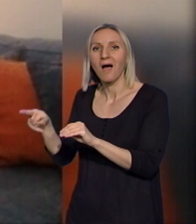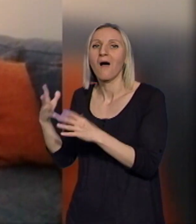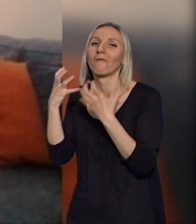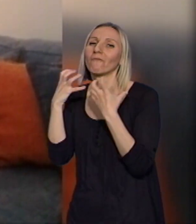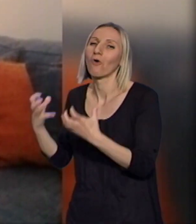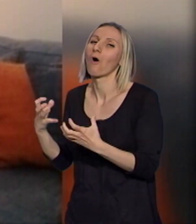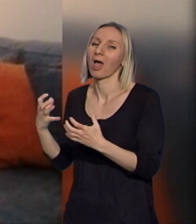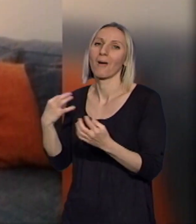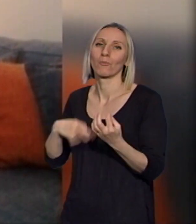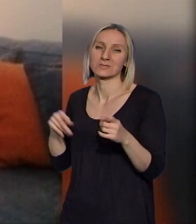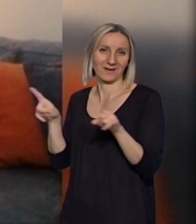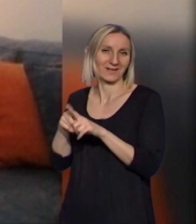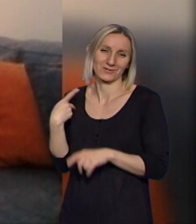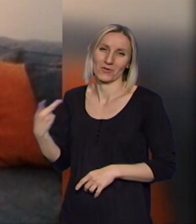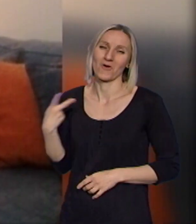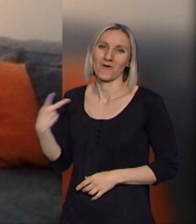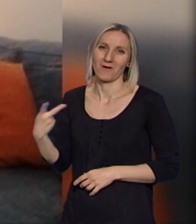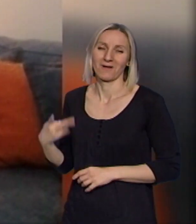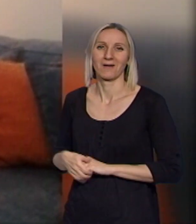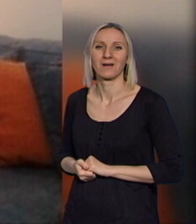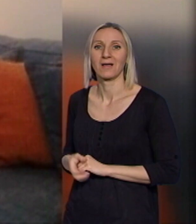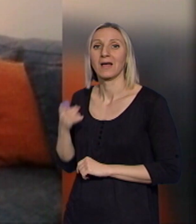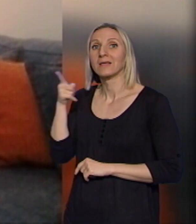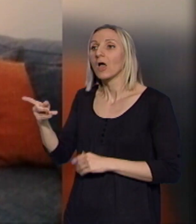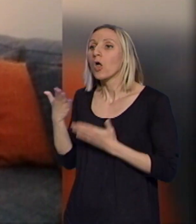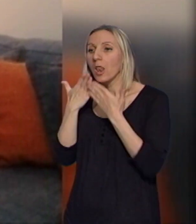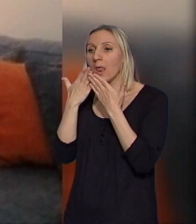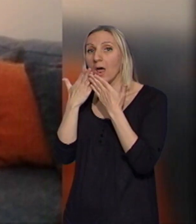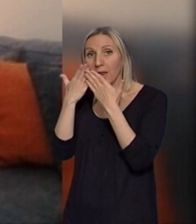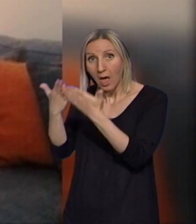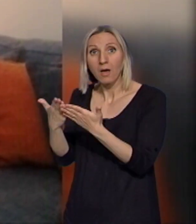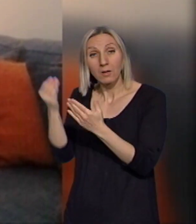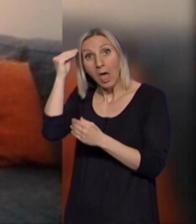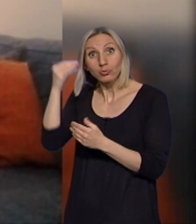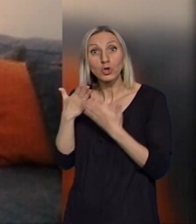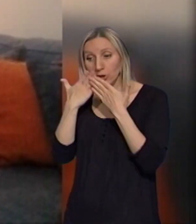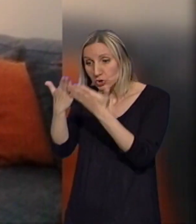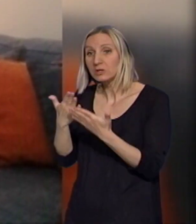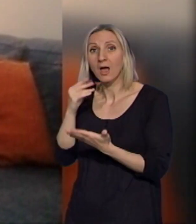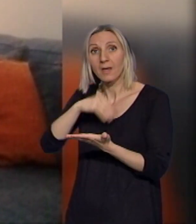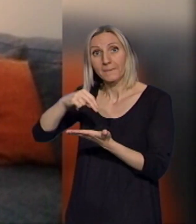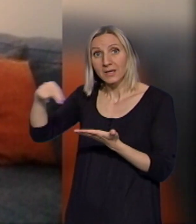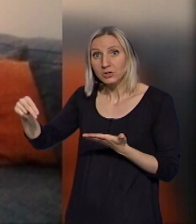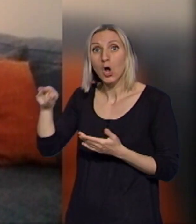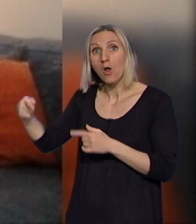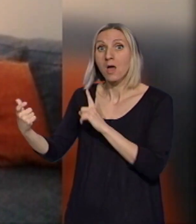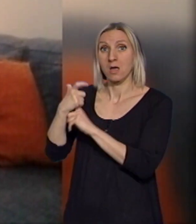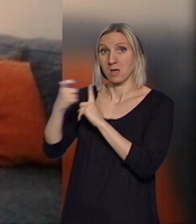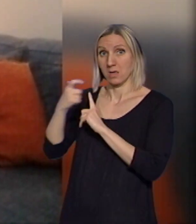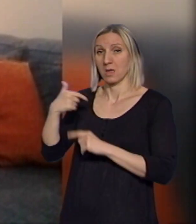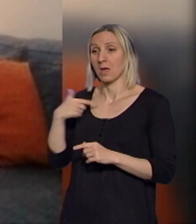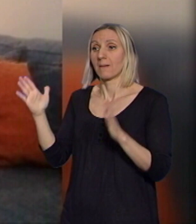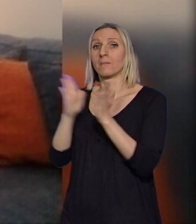prema muzici. Kada je naučila da čita i piše, bukvalno me je terala da